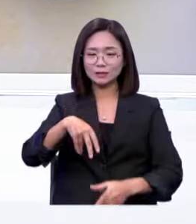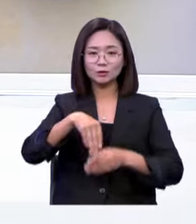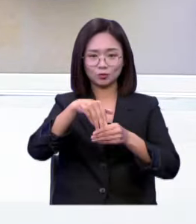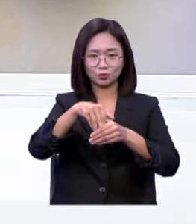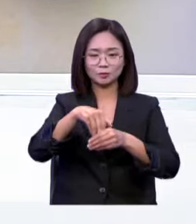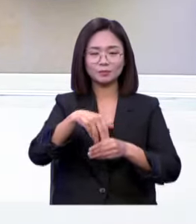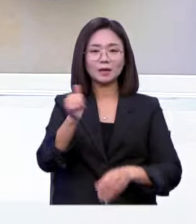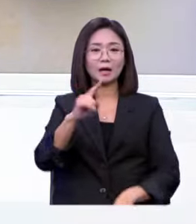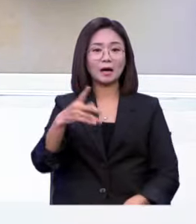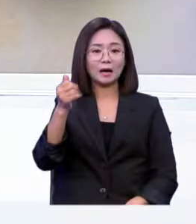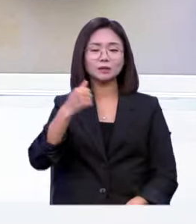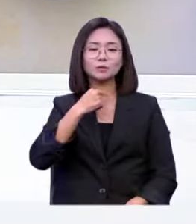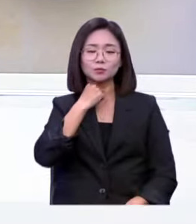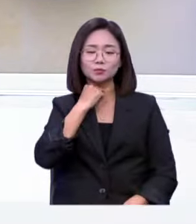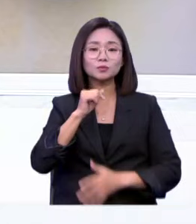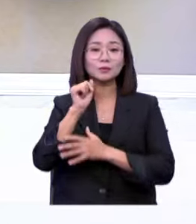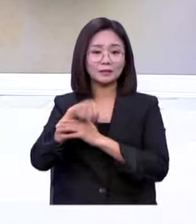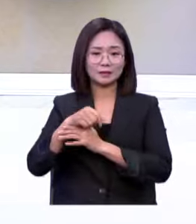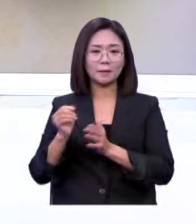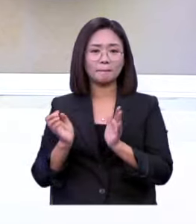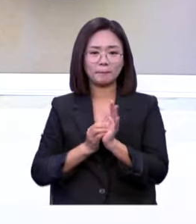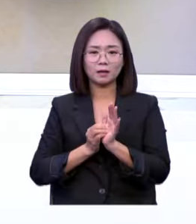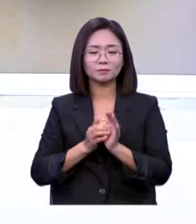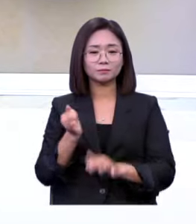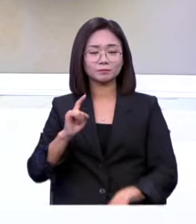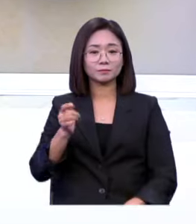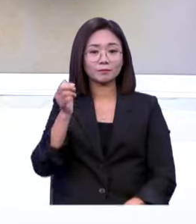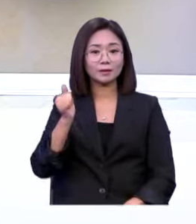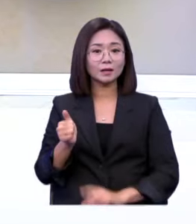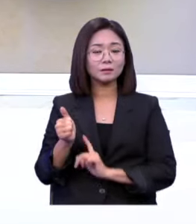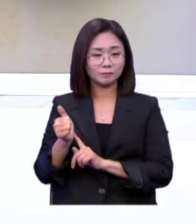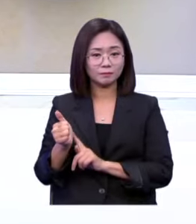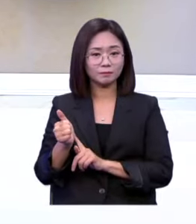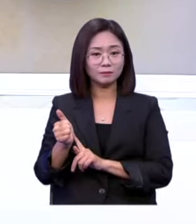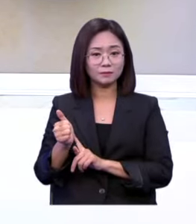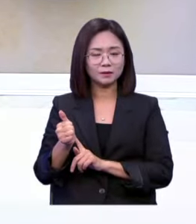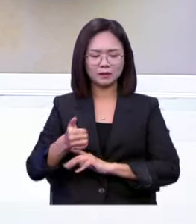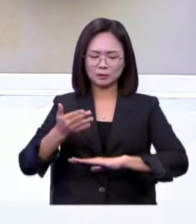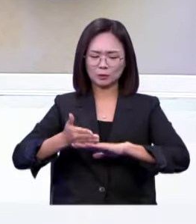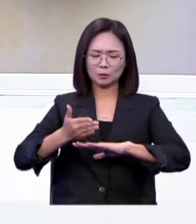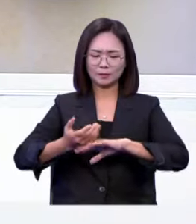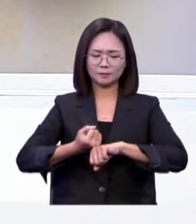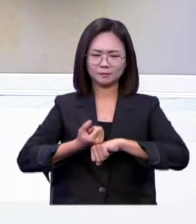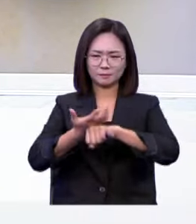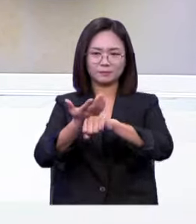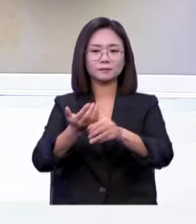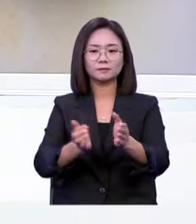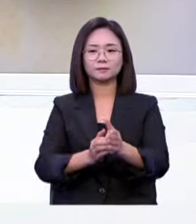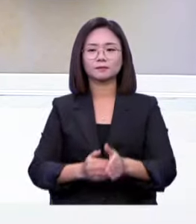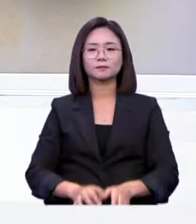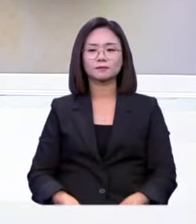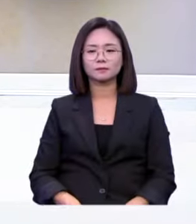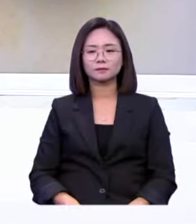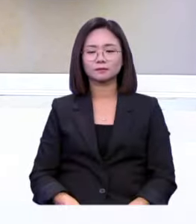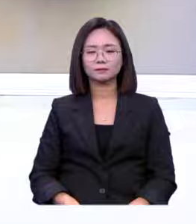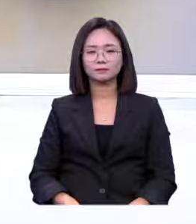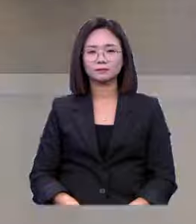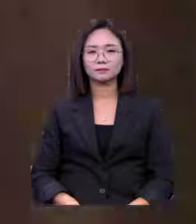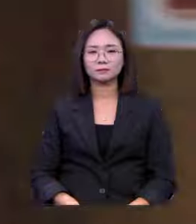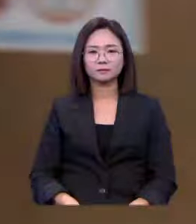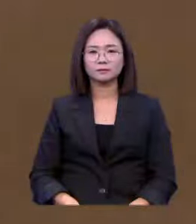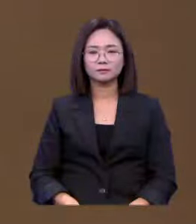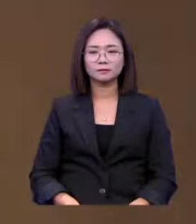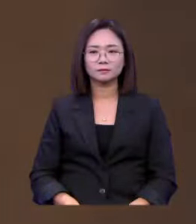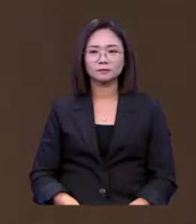한동훈 비대위원장의 요청을 수락한 건데요. 한동훈 비대위원장은 고마움을 나타내기도 했습니다. 이지율 기자의 보도입니다.